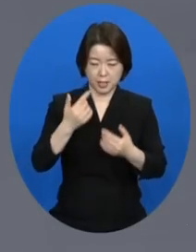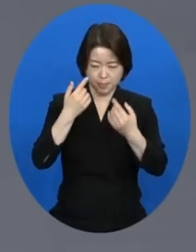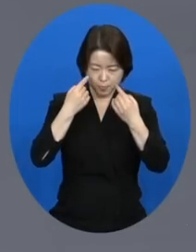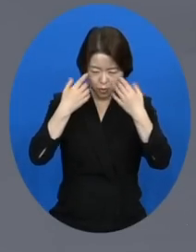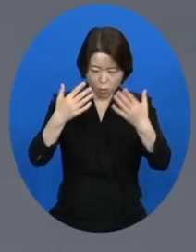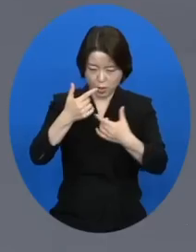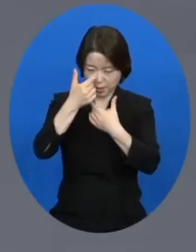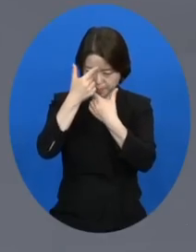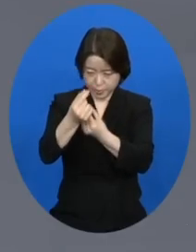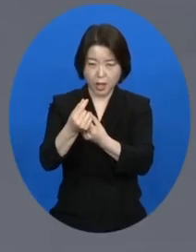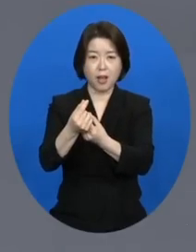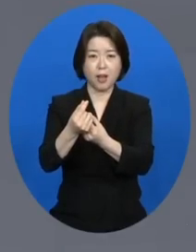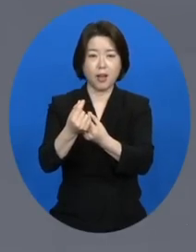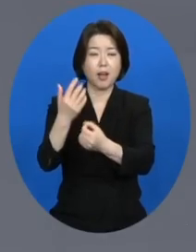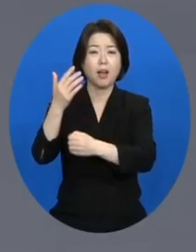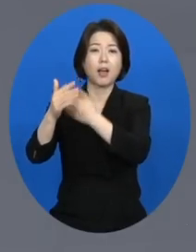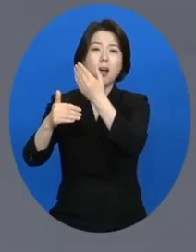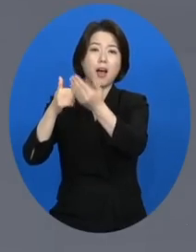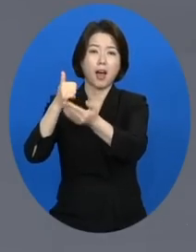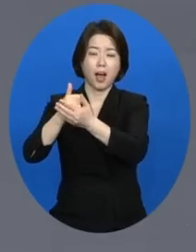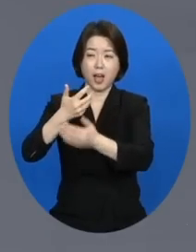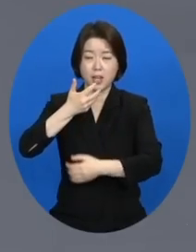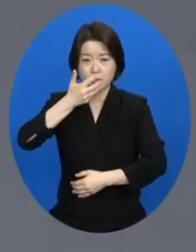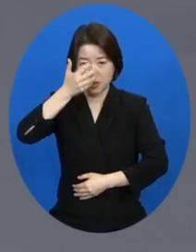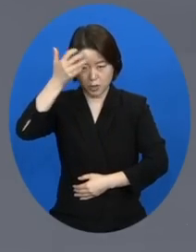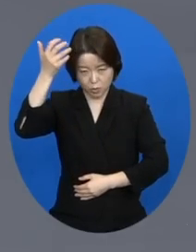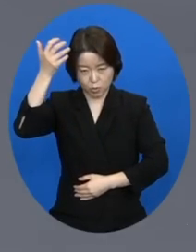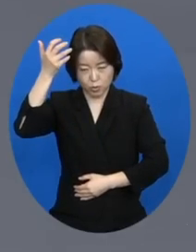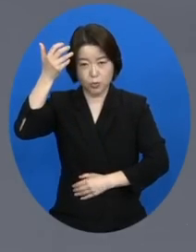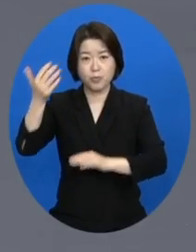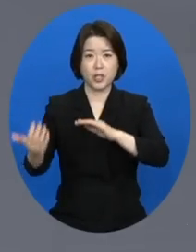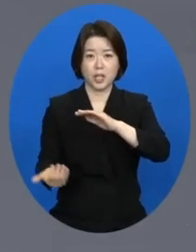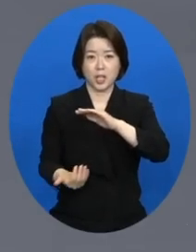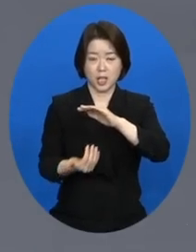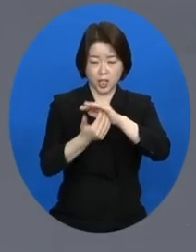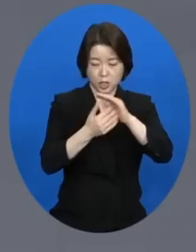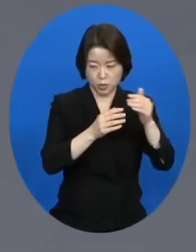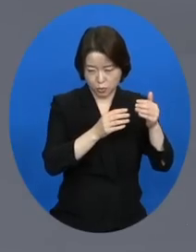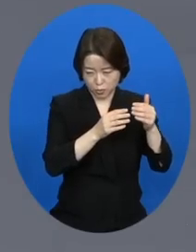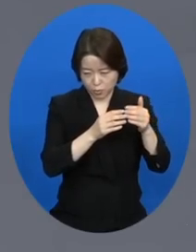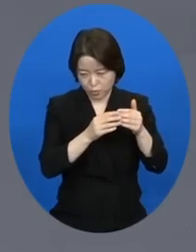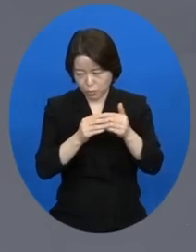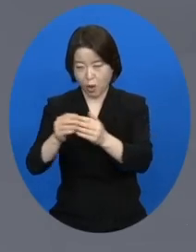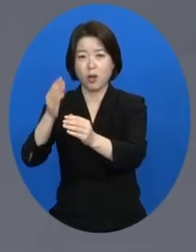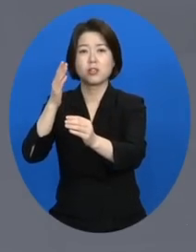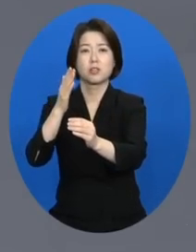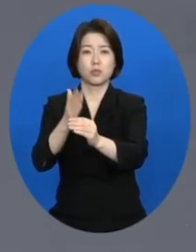정확하게 하나님의 꿈을 이루고 계셨습니다.